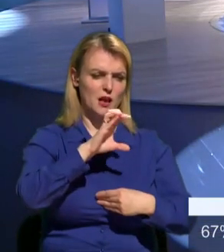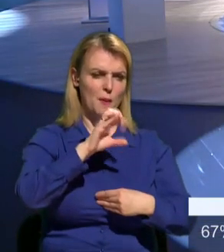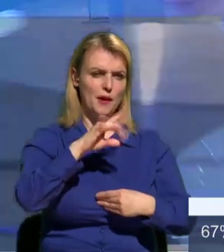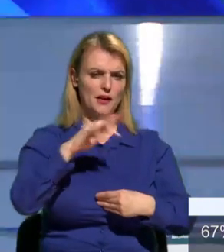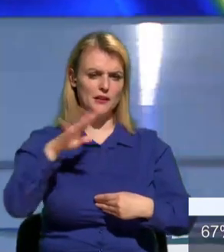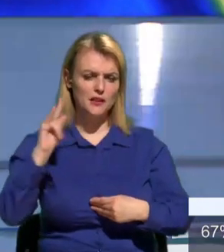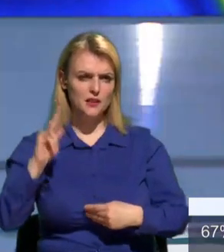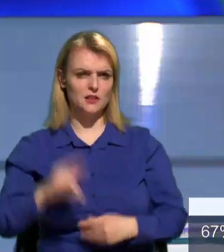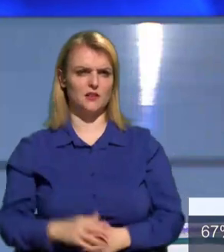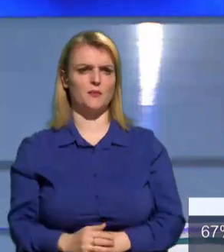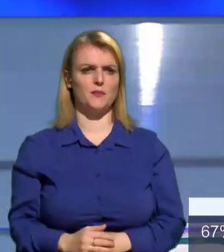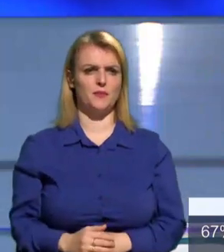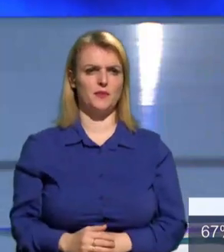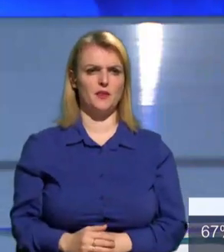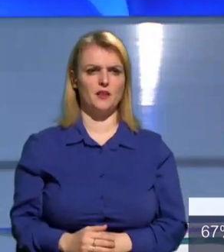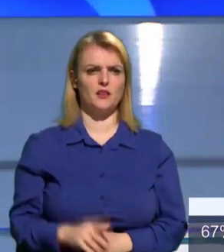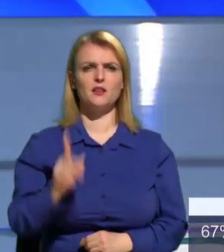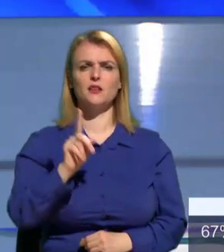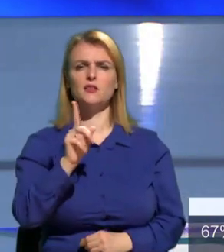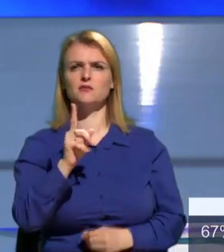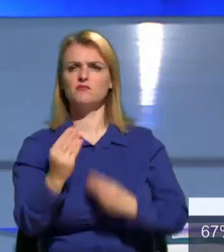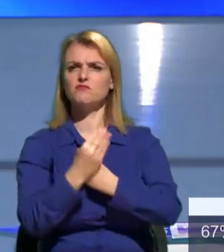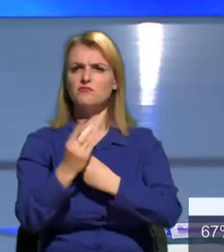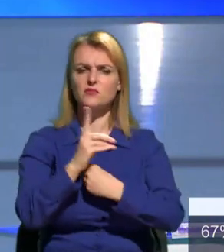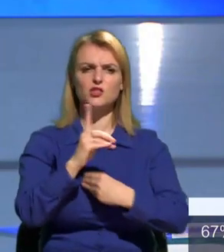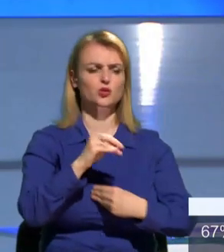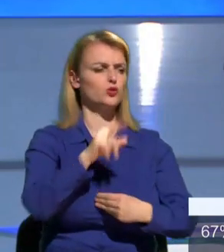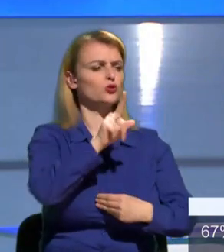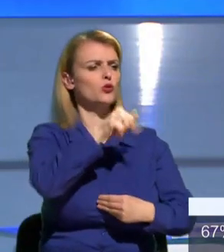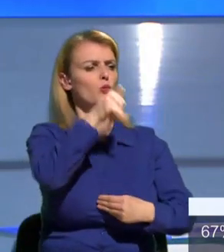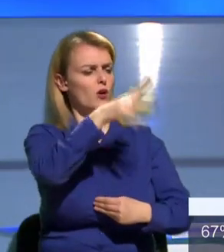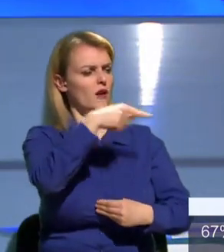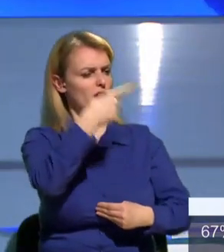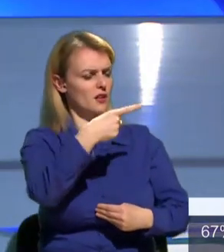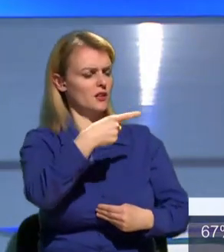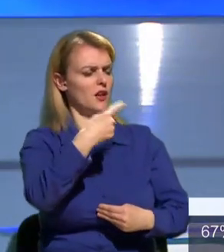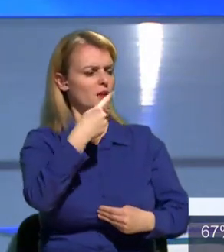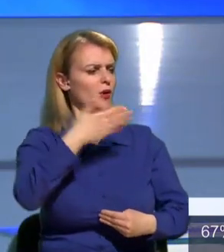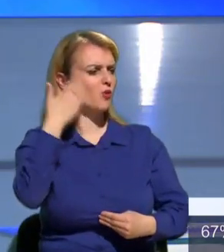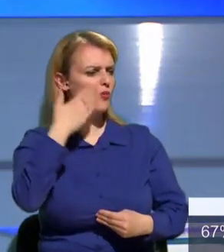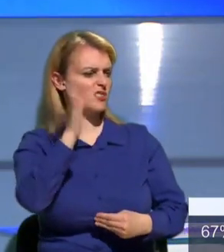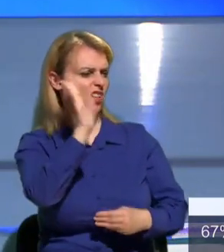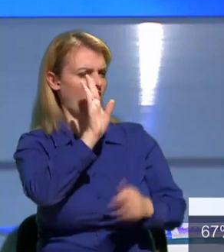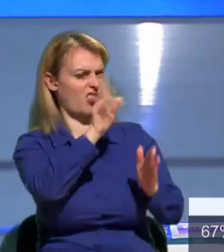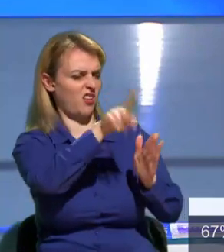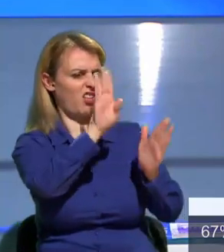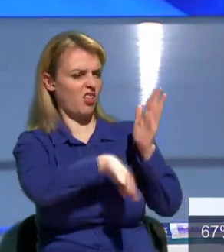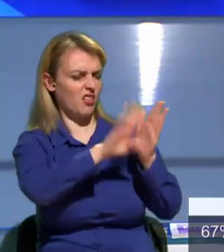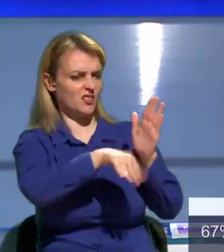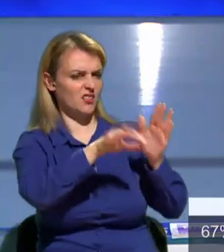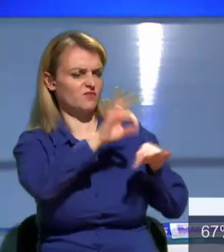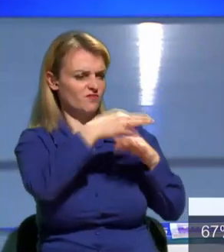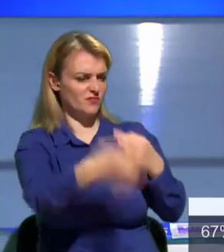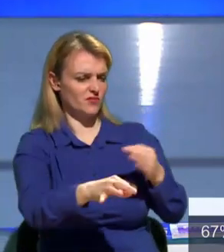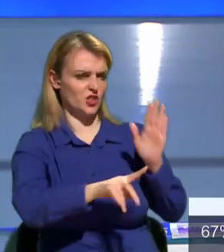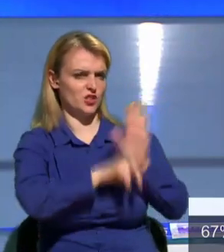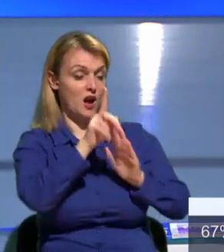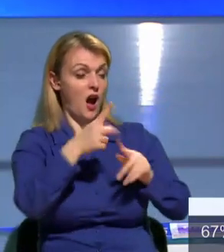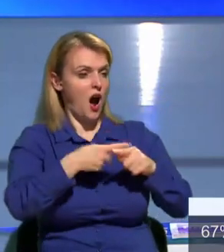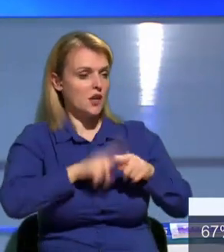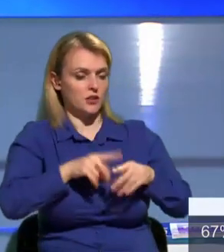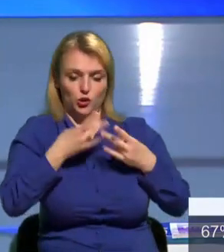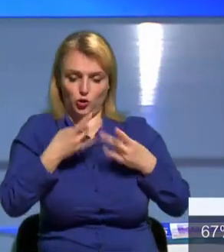называя, что, слушай, не говори, ну, поц ворби румынеште, ты второй сорт. Вот этого мы должны избежать. И